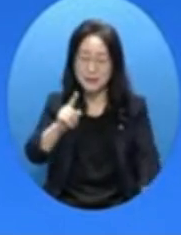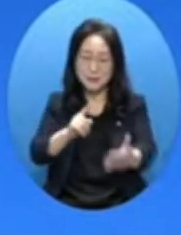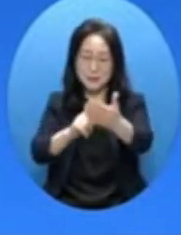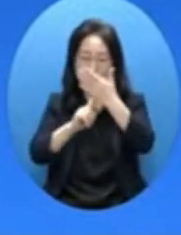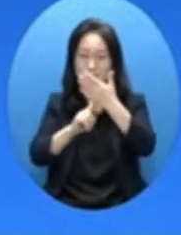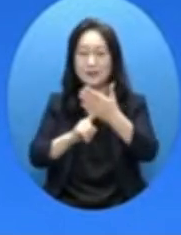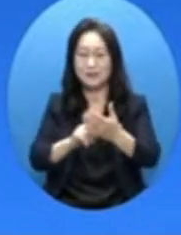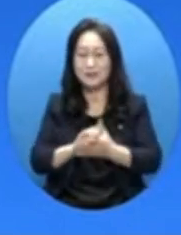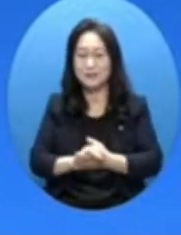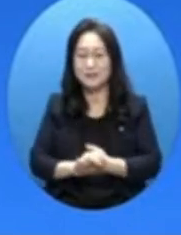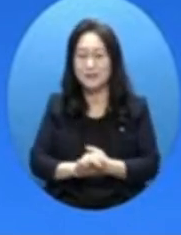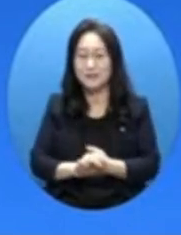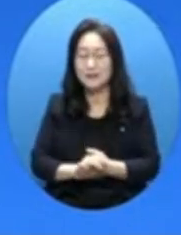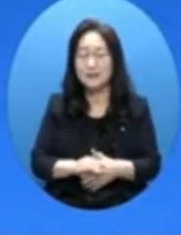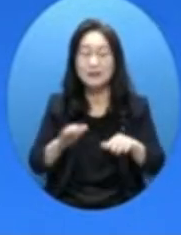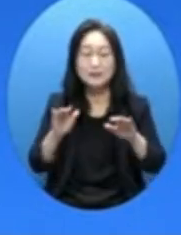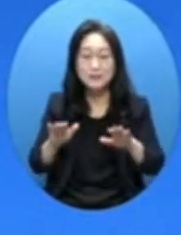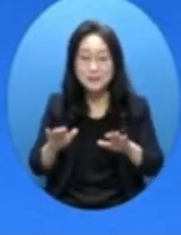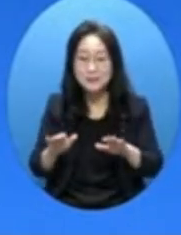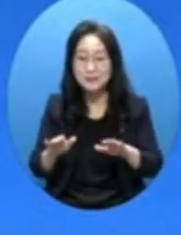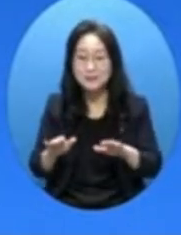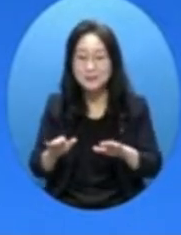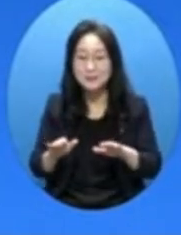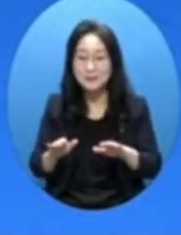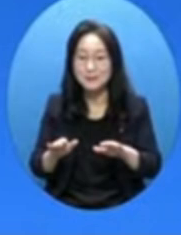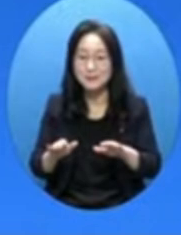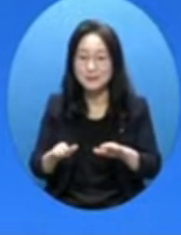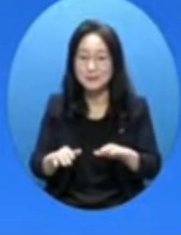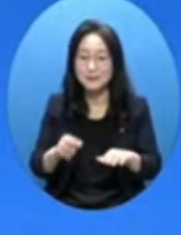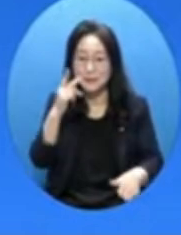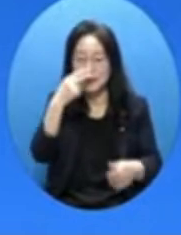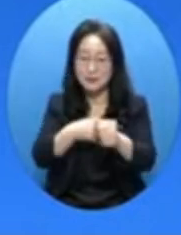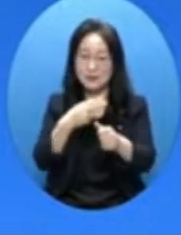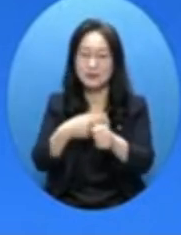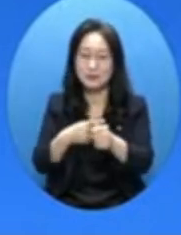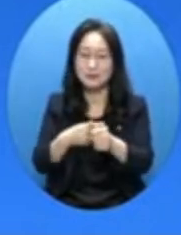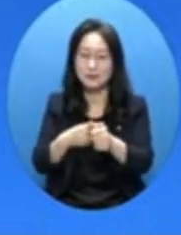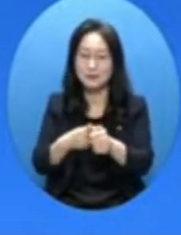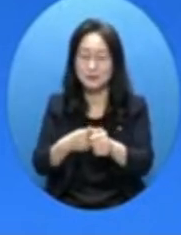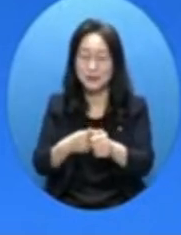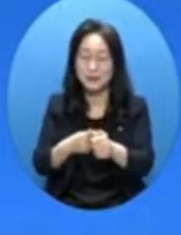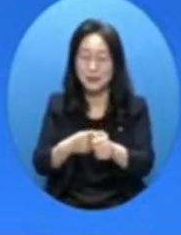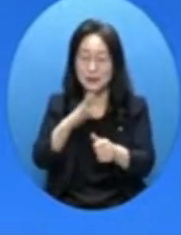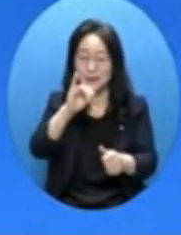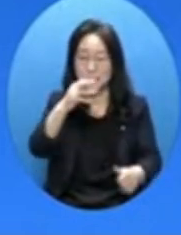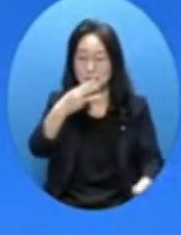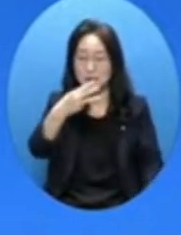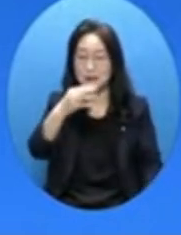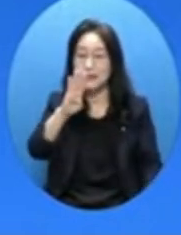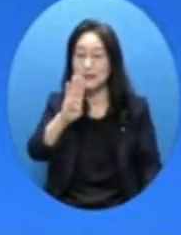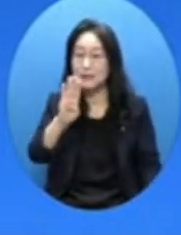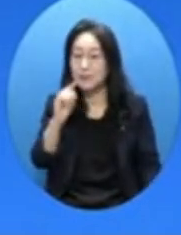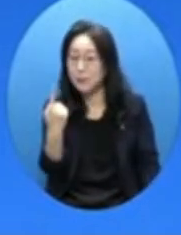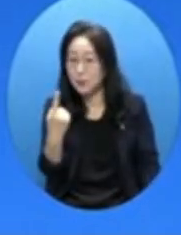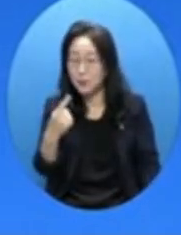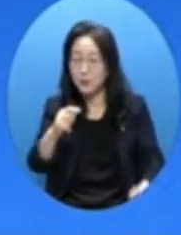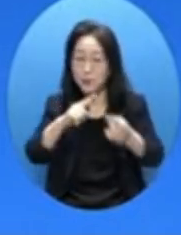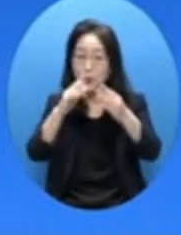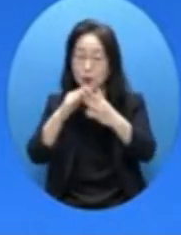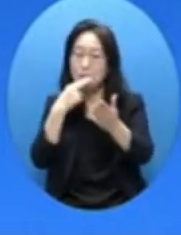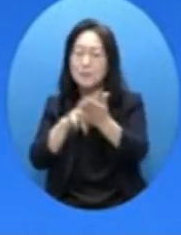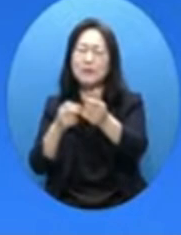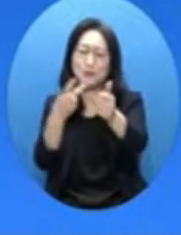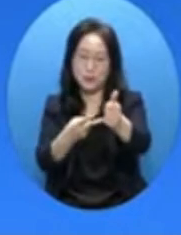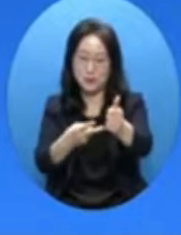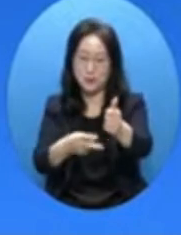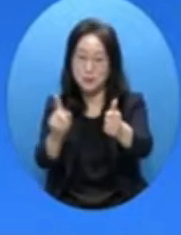것입니다. 그래서 사도 바울이 빌립보 교인한테 편지를 보내면서 염려할 시간에, 걱정할